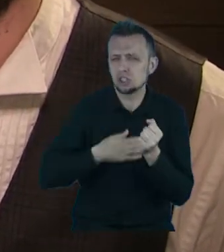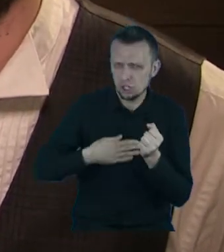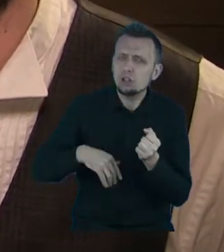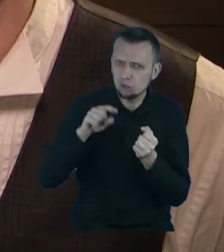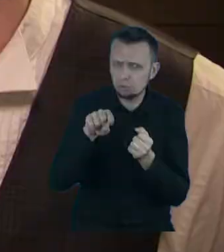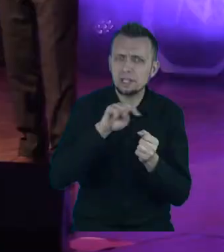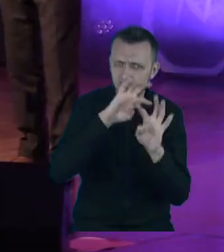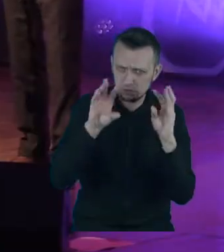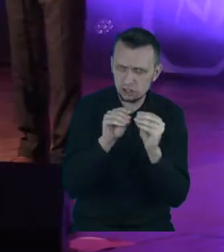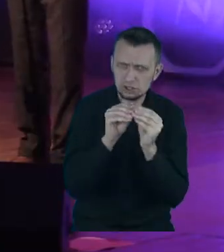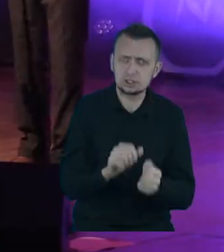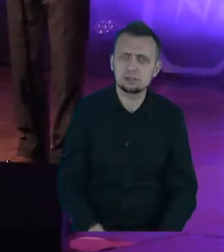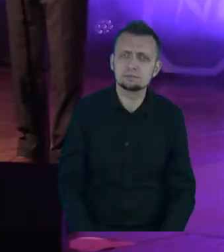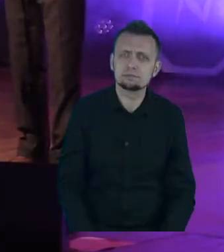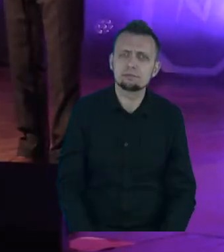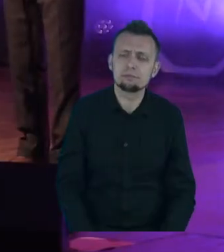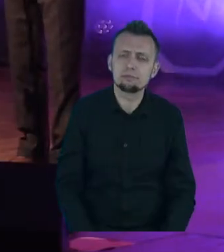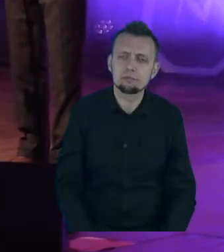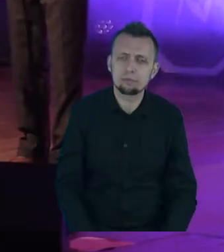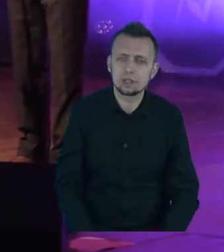wspaniałych artystach.